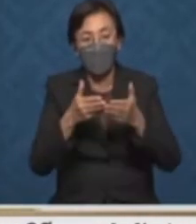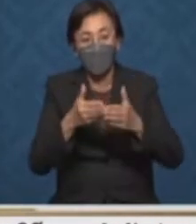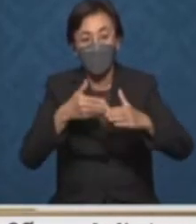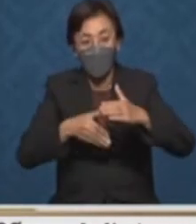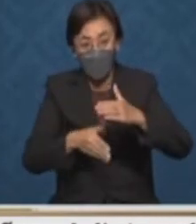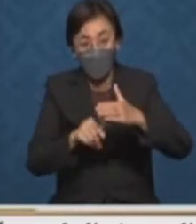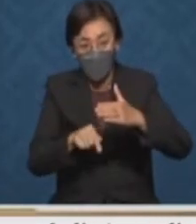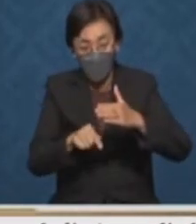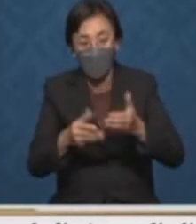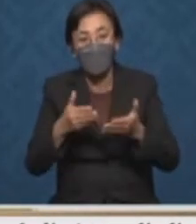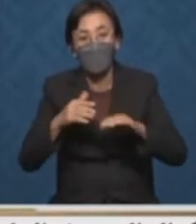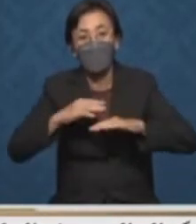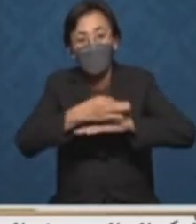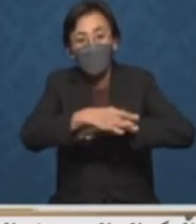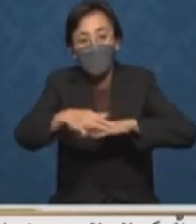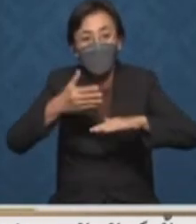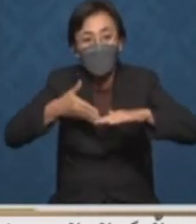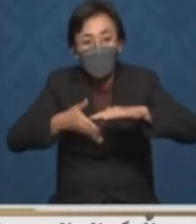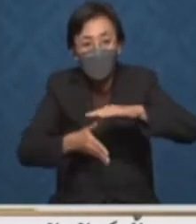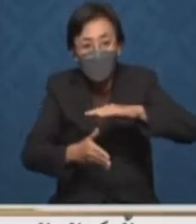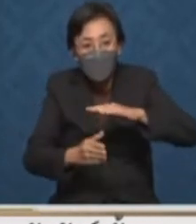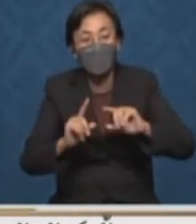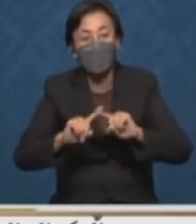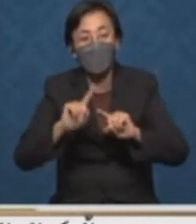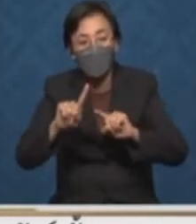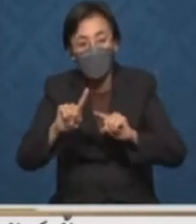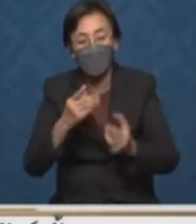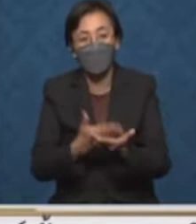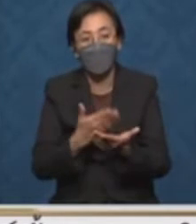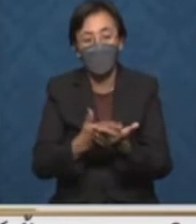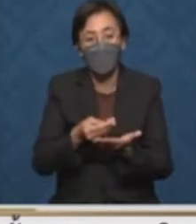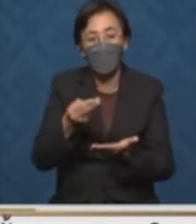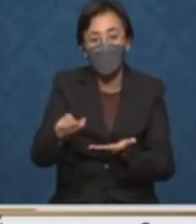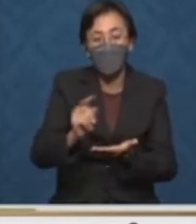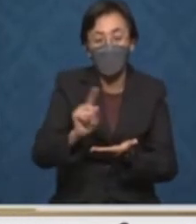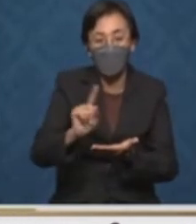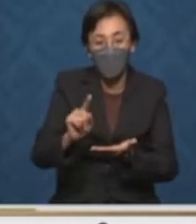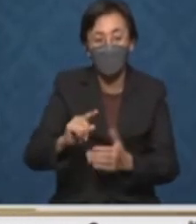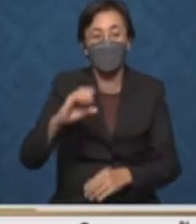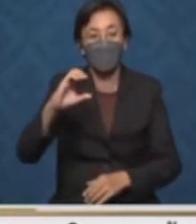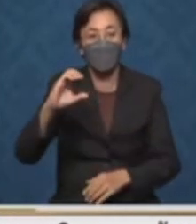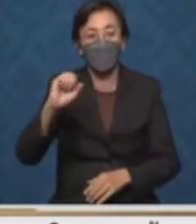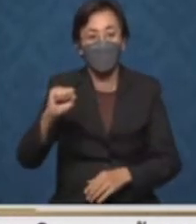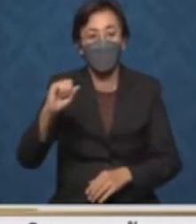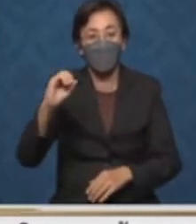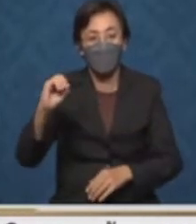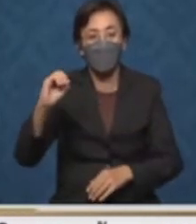ยก็จะสั่งจ่ายนะครับเข้าบัญชีของบริษัท CSOC เนี่ย